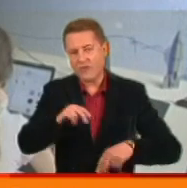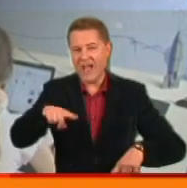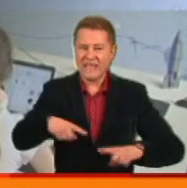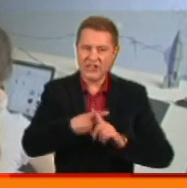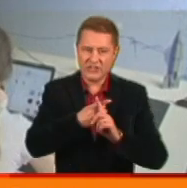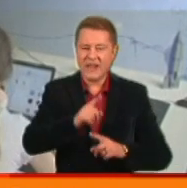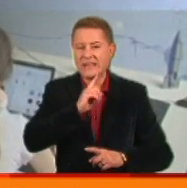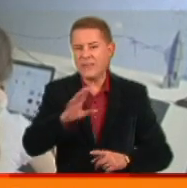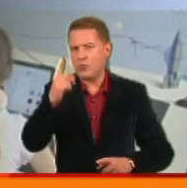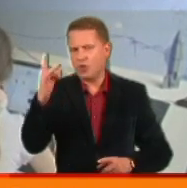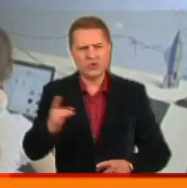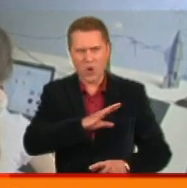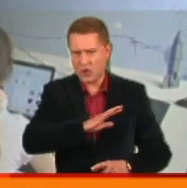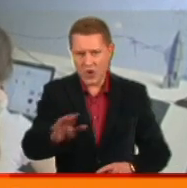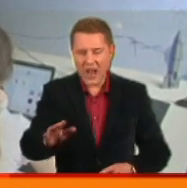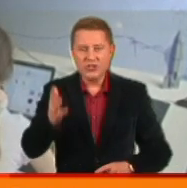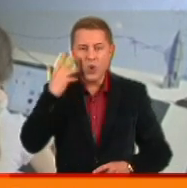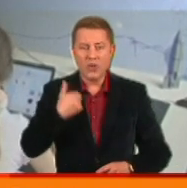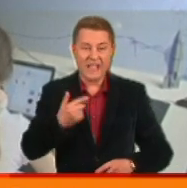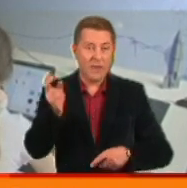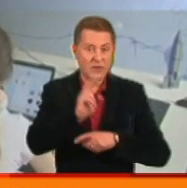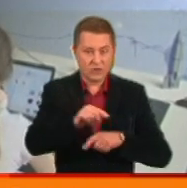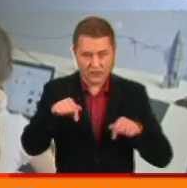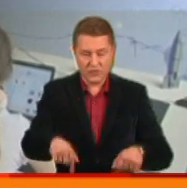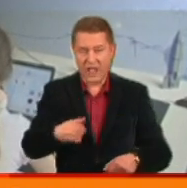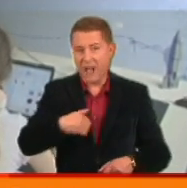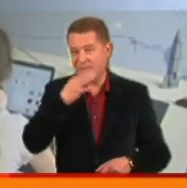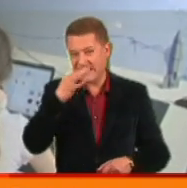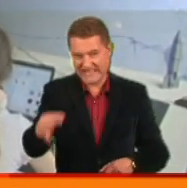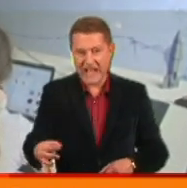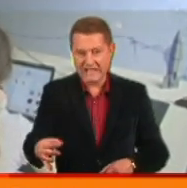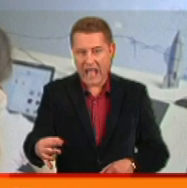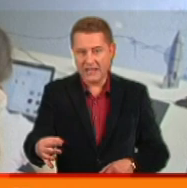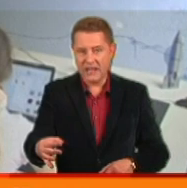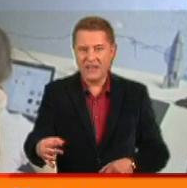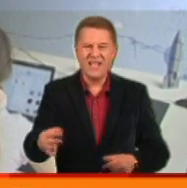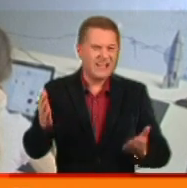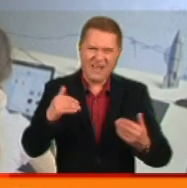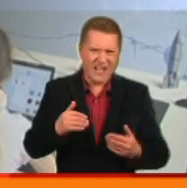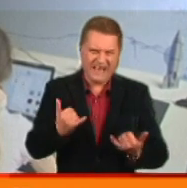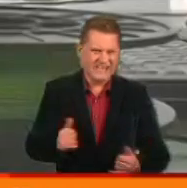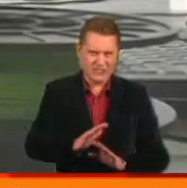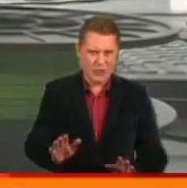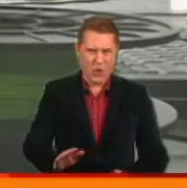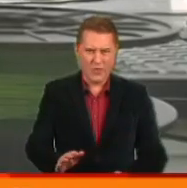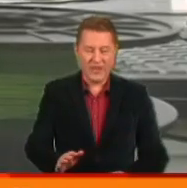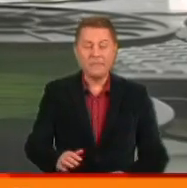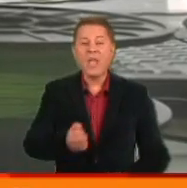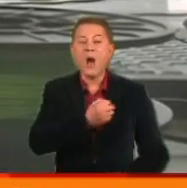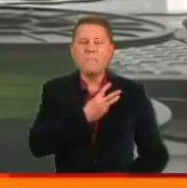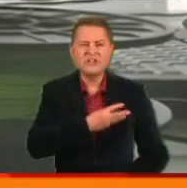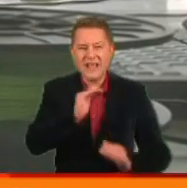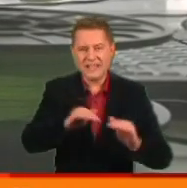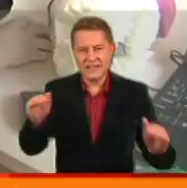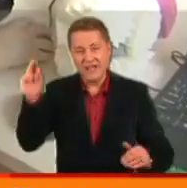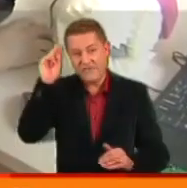Не було жодного разу, коли я прийшов сюди, мені сказали, давай не сьогодні. Бажання дітей